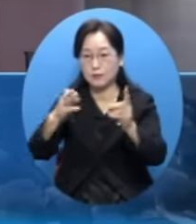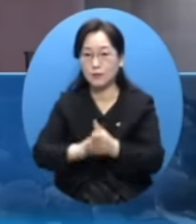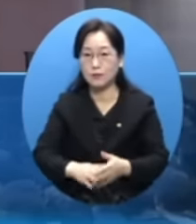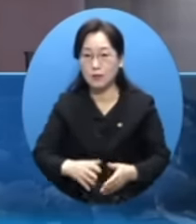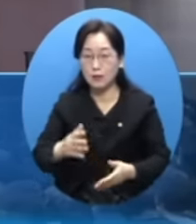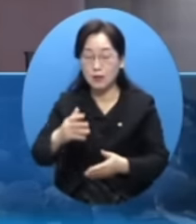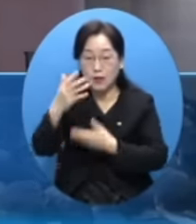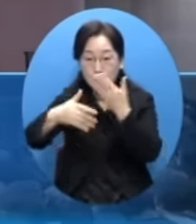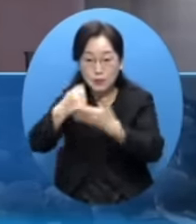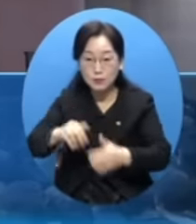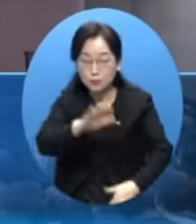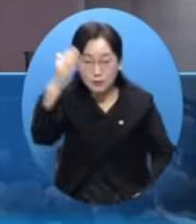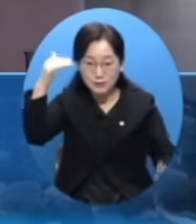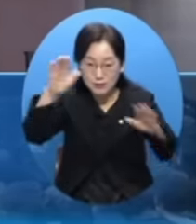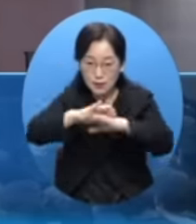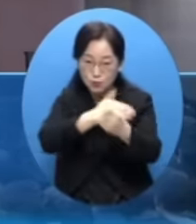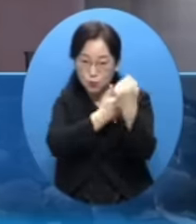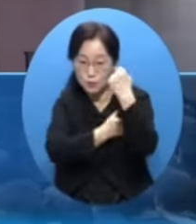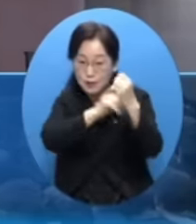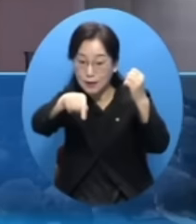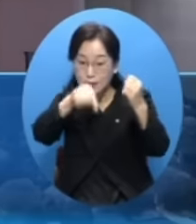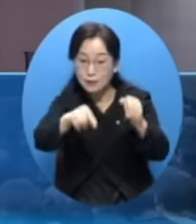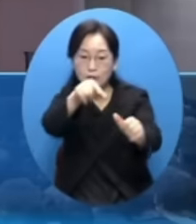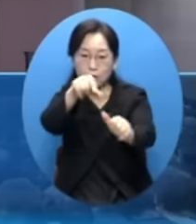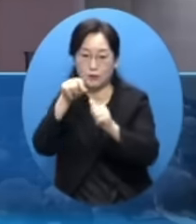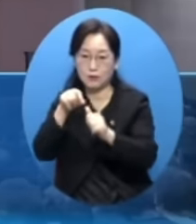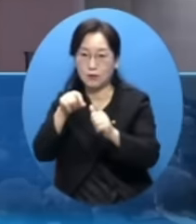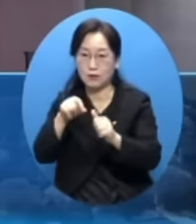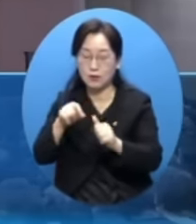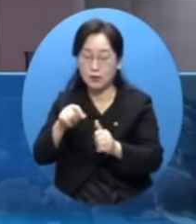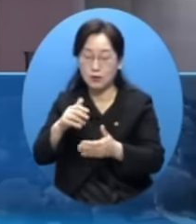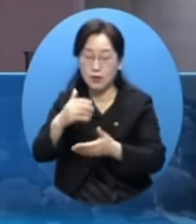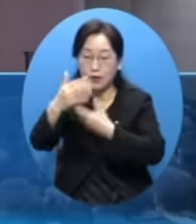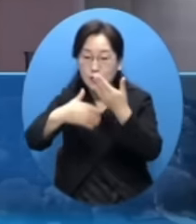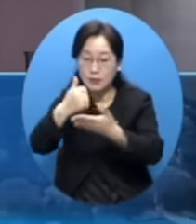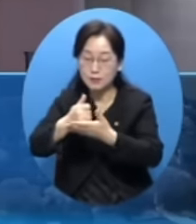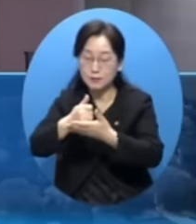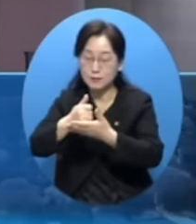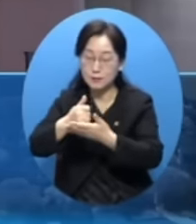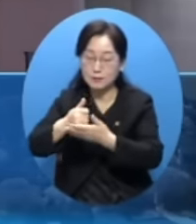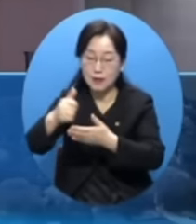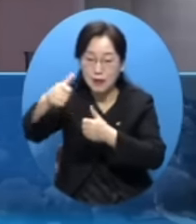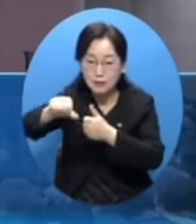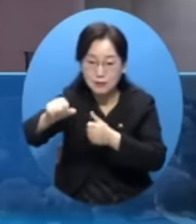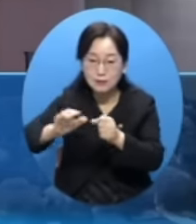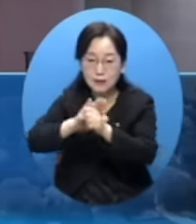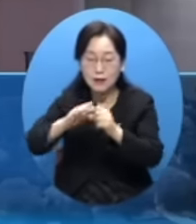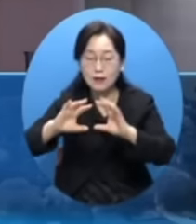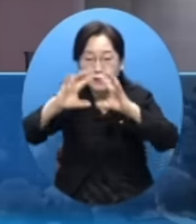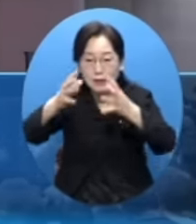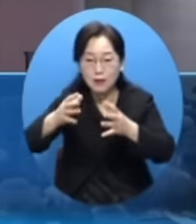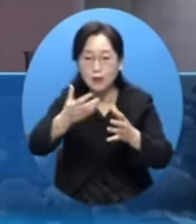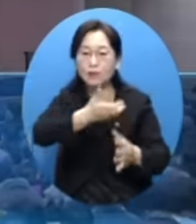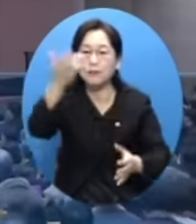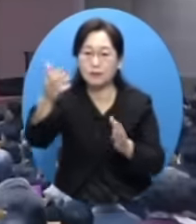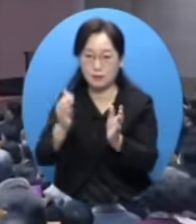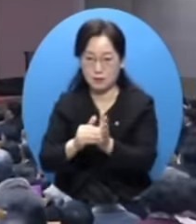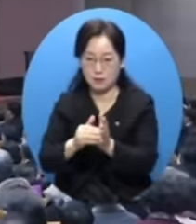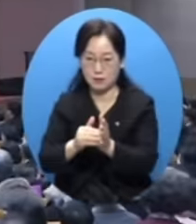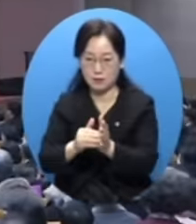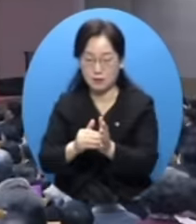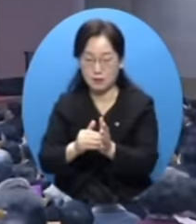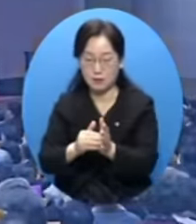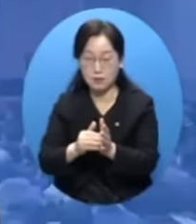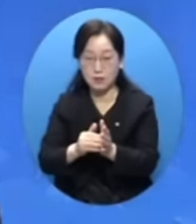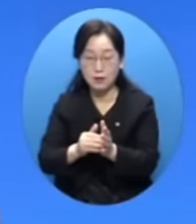우리를 흑암의 권세에서 건져내사 그의 사랑의 아들의 나라로 옮기셨으니. 그리스도의